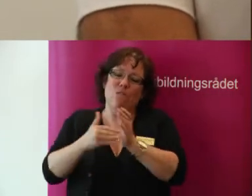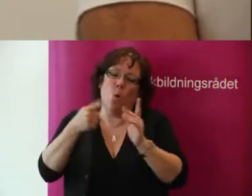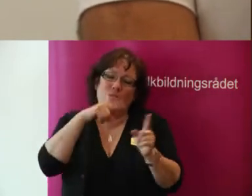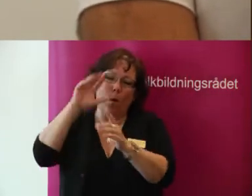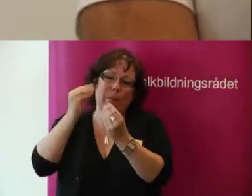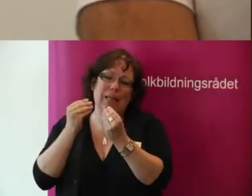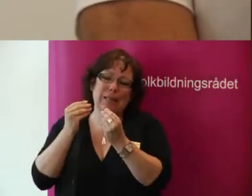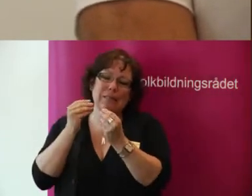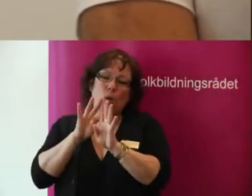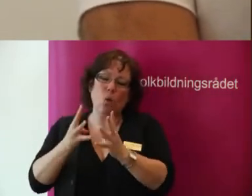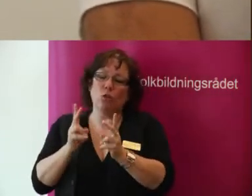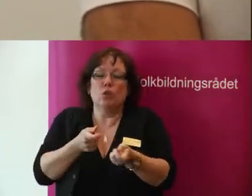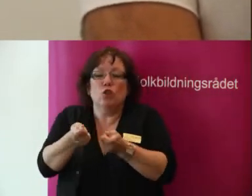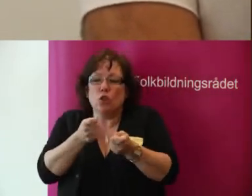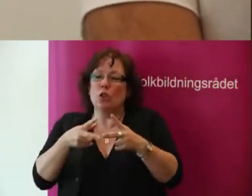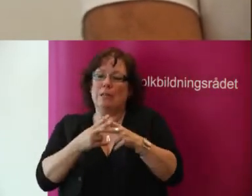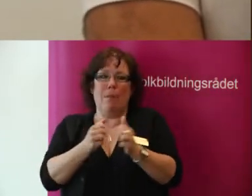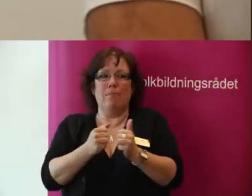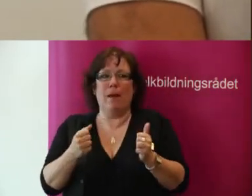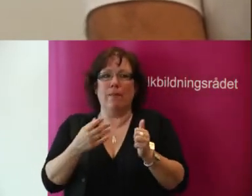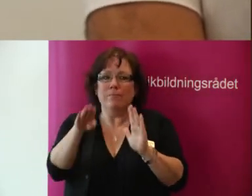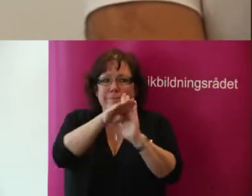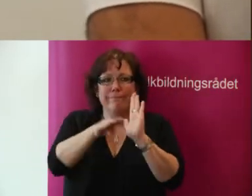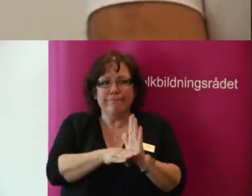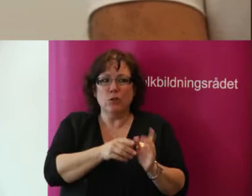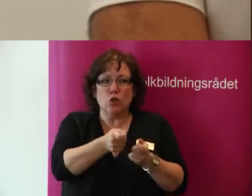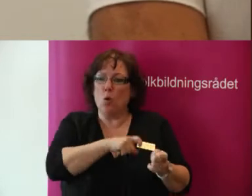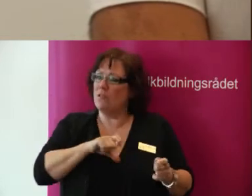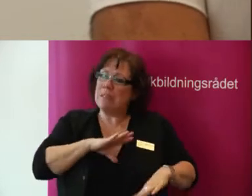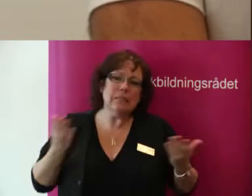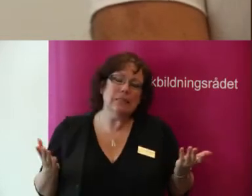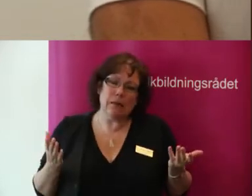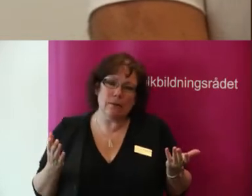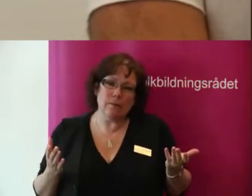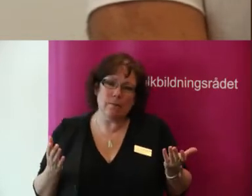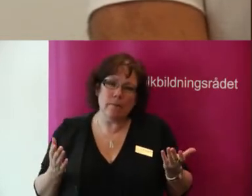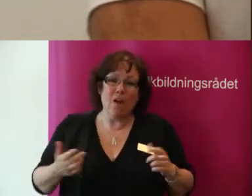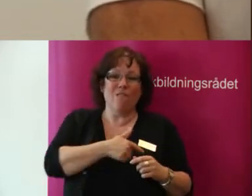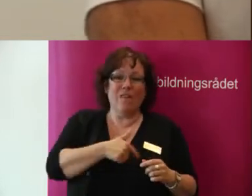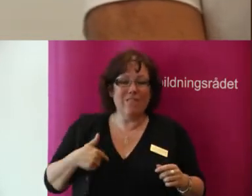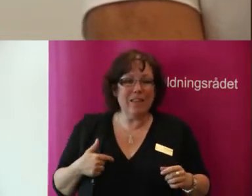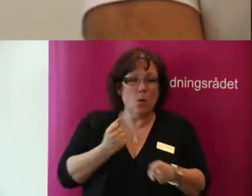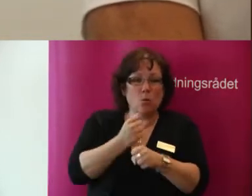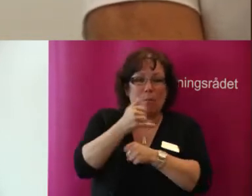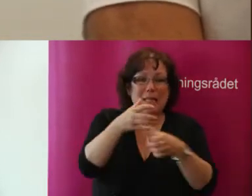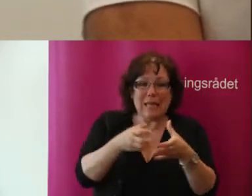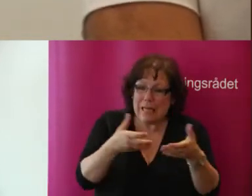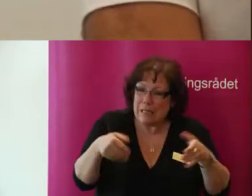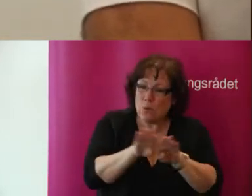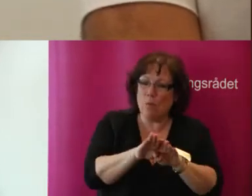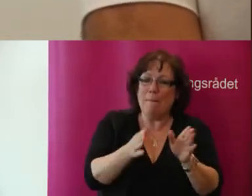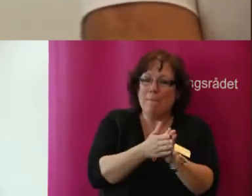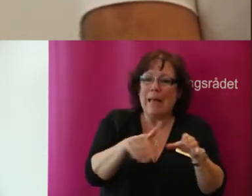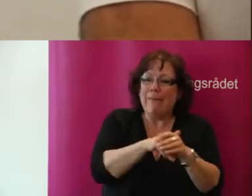som styrinstrument. Men när vi gör i klassrummet och i tillsammans med